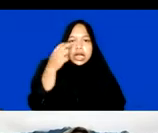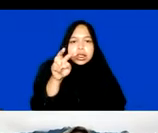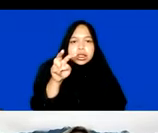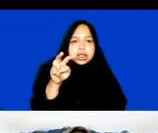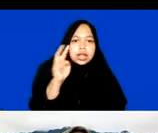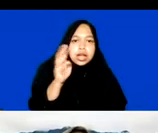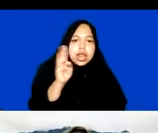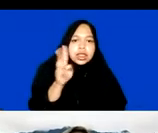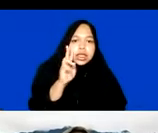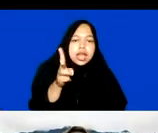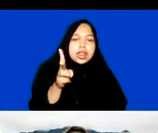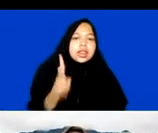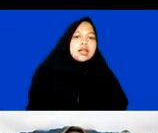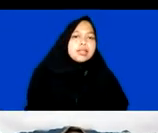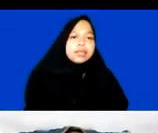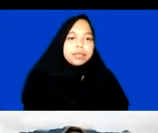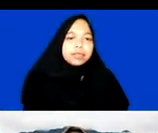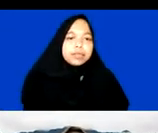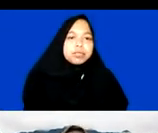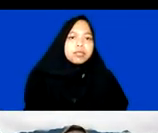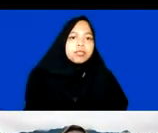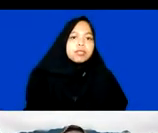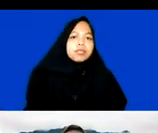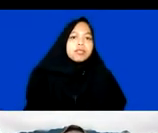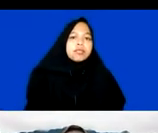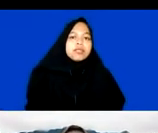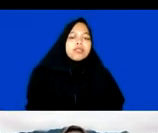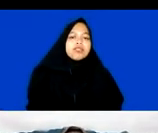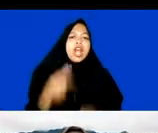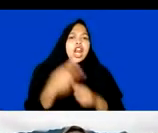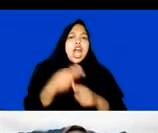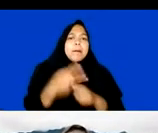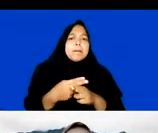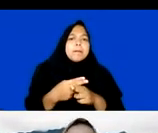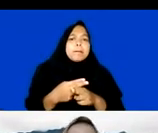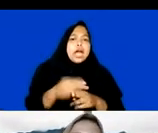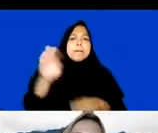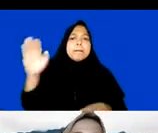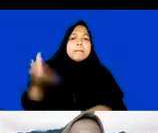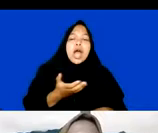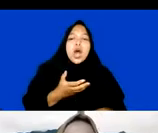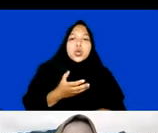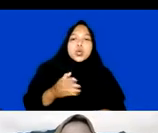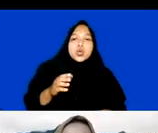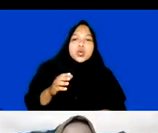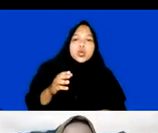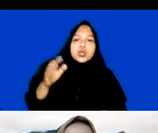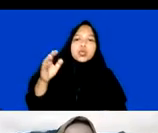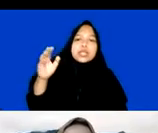sebenarnya bebas aja sih buat penyebutannya mah seenaknya aja, nggak ada spesifikasi juga